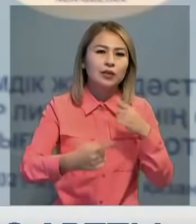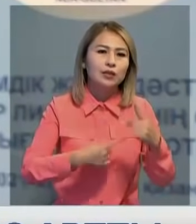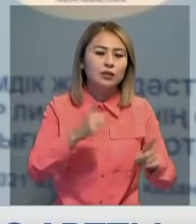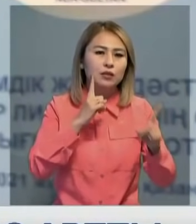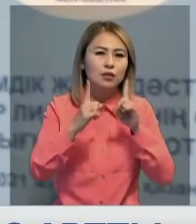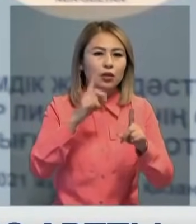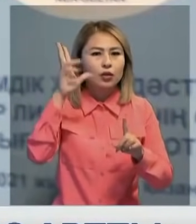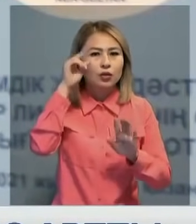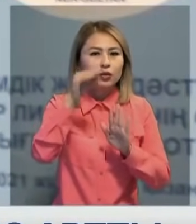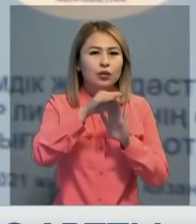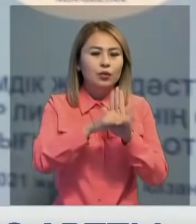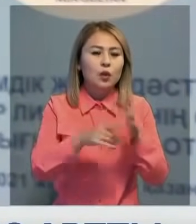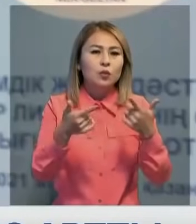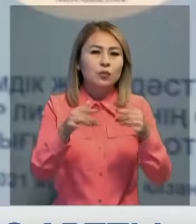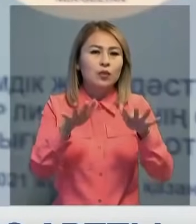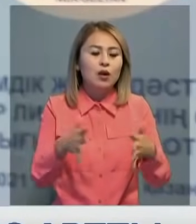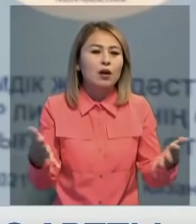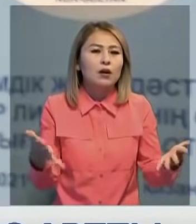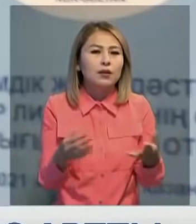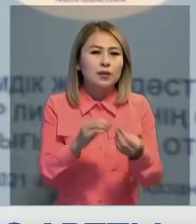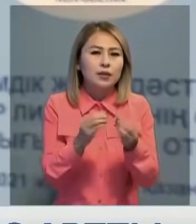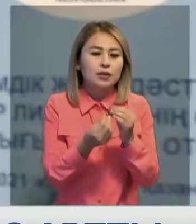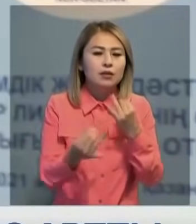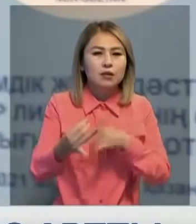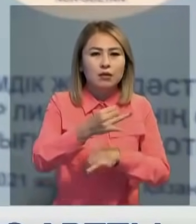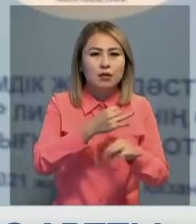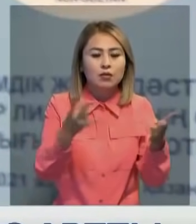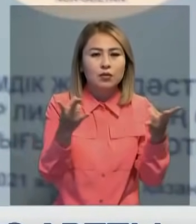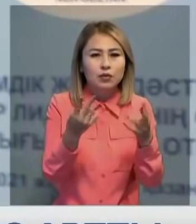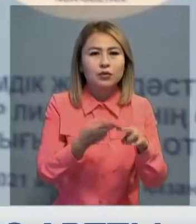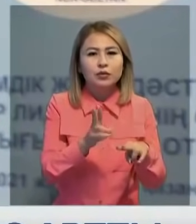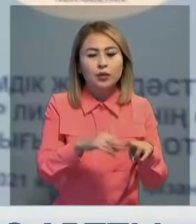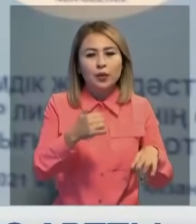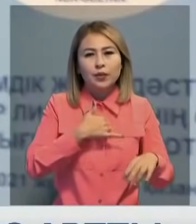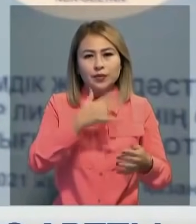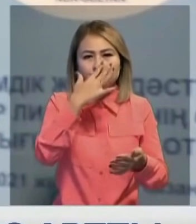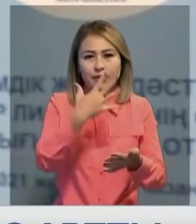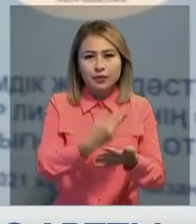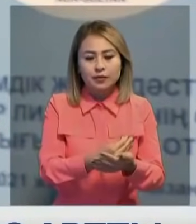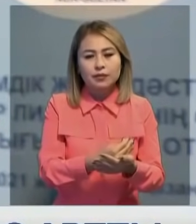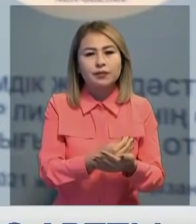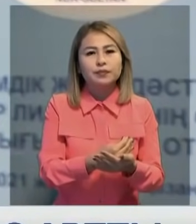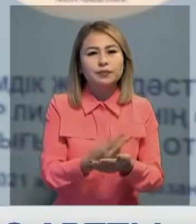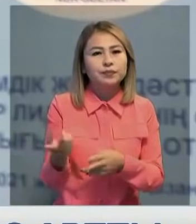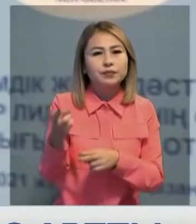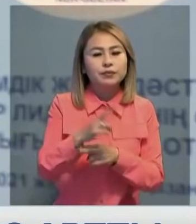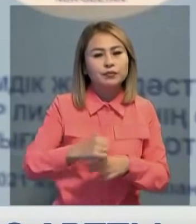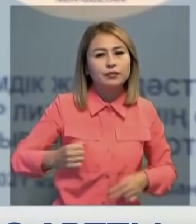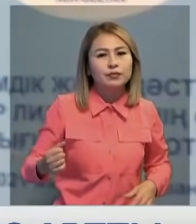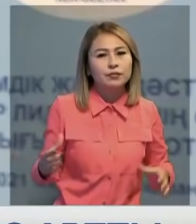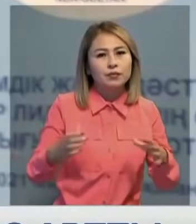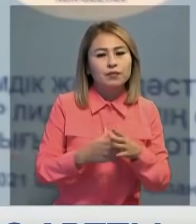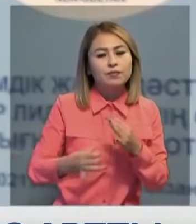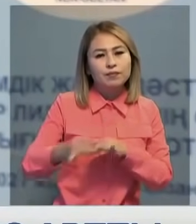күн тақырыбы. Сол жерде қандай мәселе қаралу керек, біздер өзіміздің елдерден келген әріптестерімізден соны